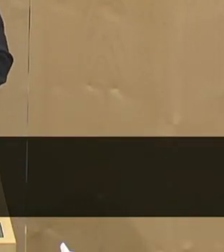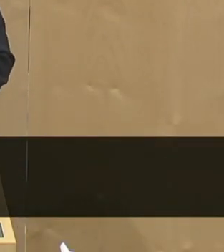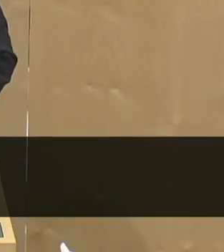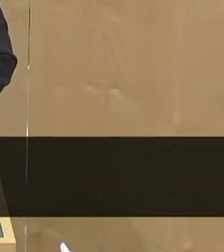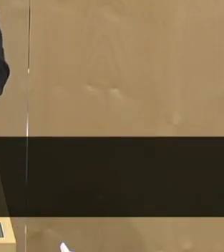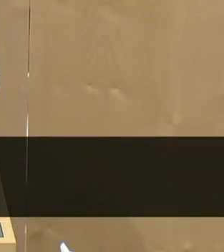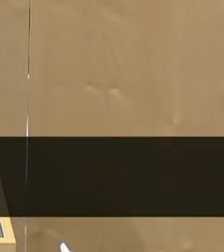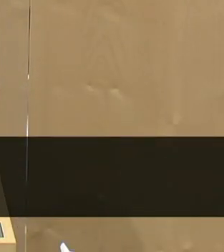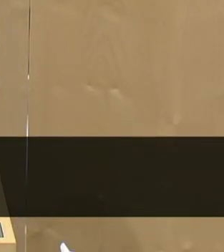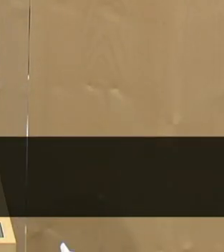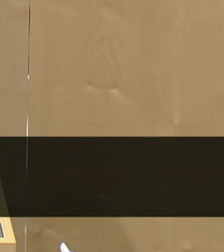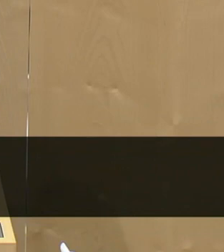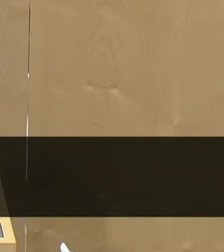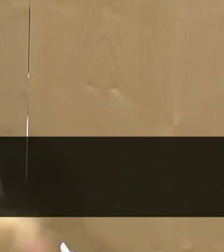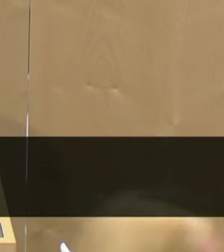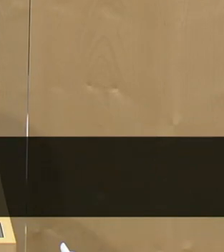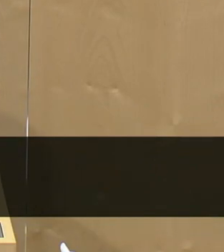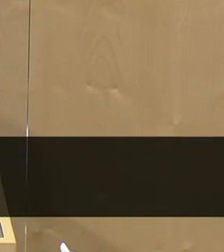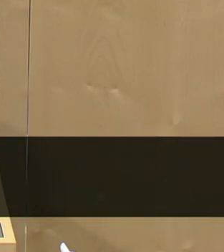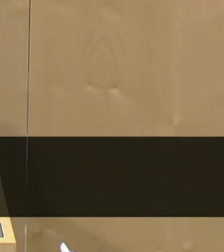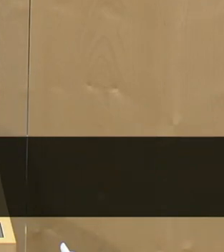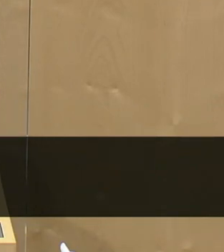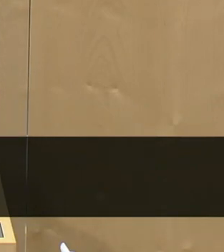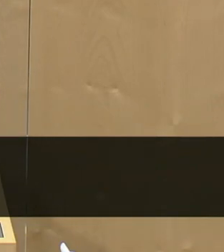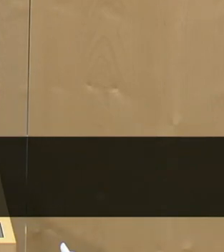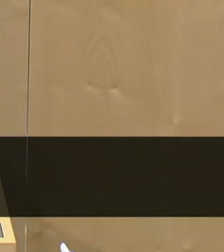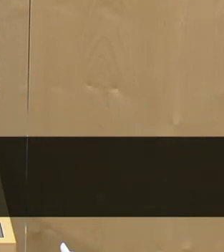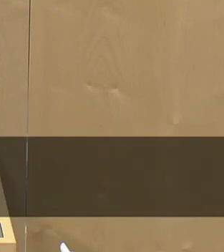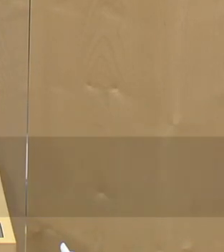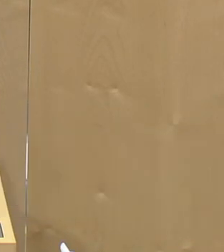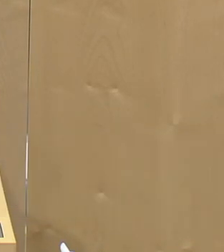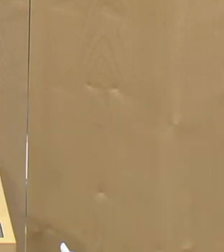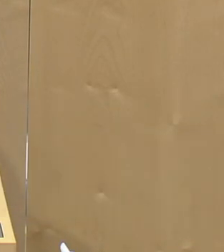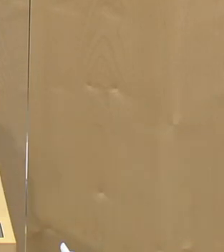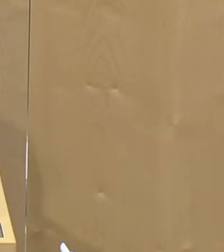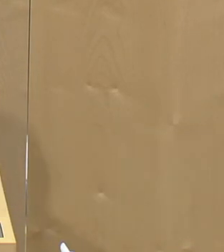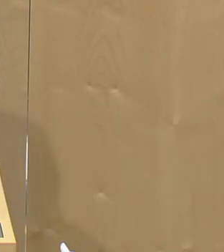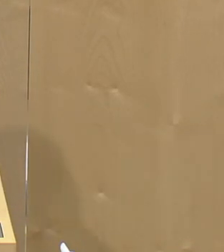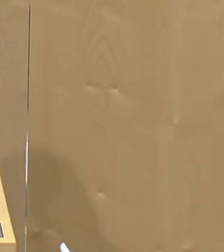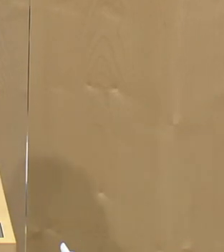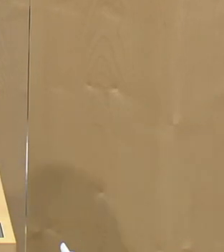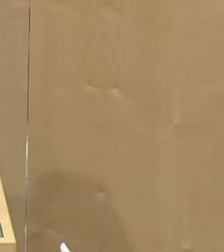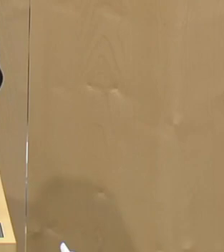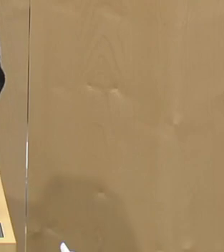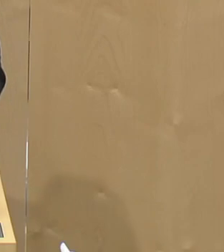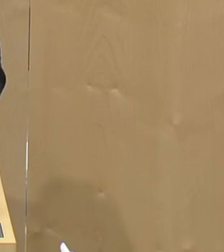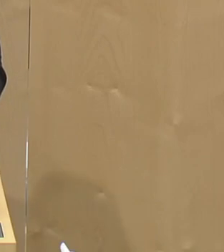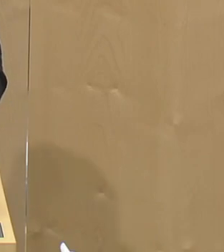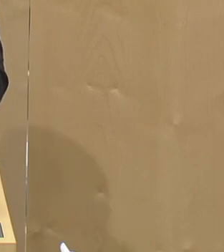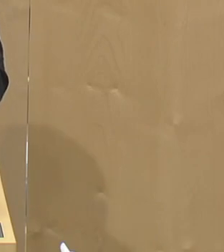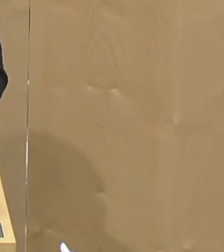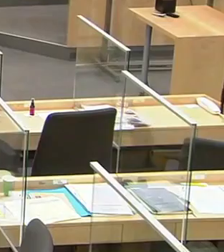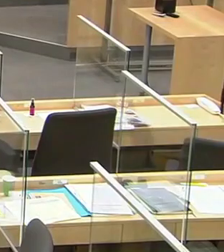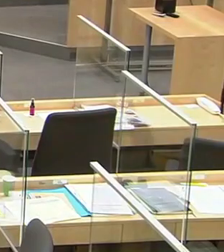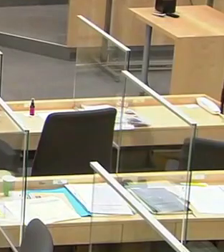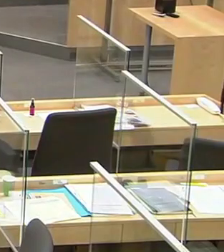Parlaments. Wir haben, Herr Bundesminister, an Sie eine Anfrage, eine parlamentarische Anfrage gestellt zum Thema